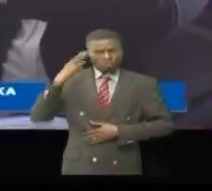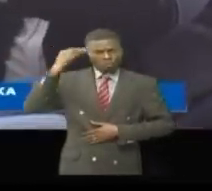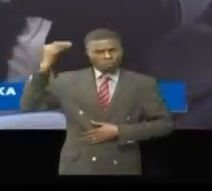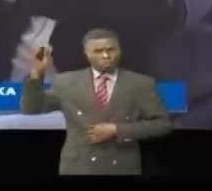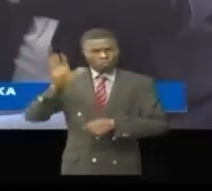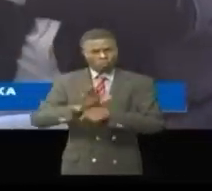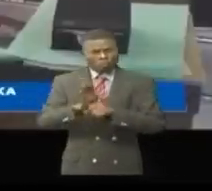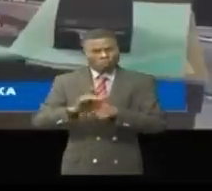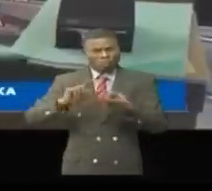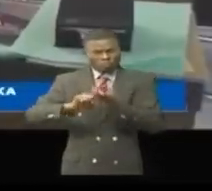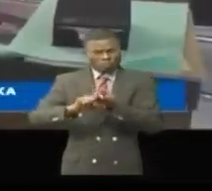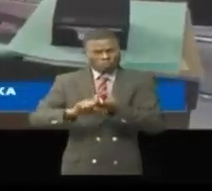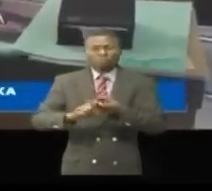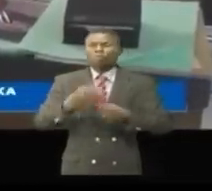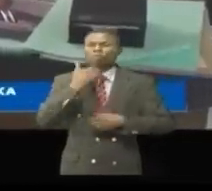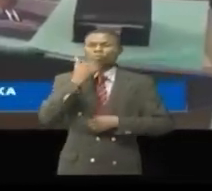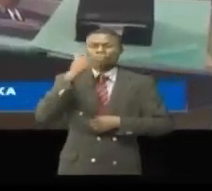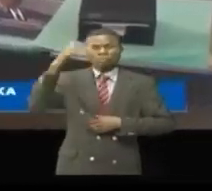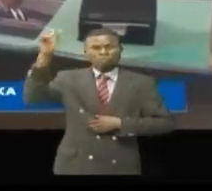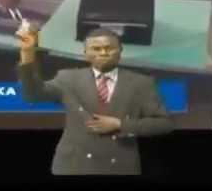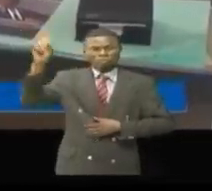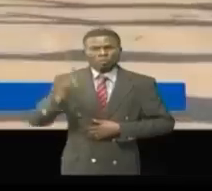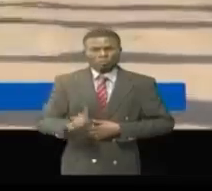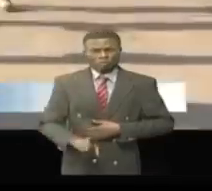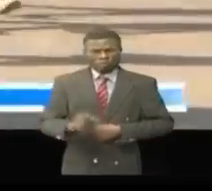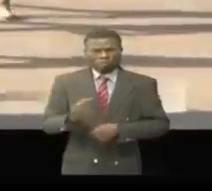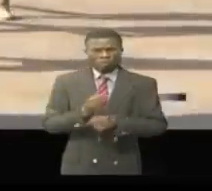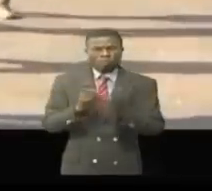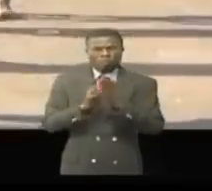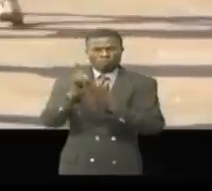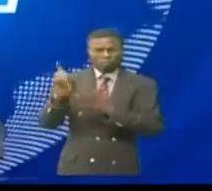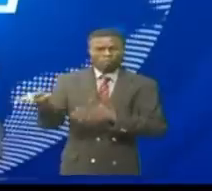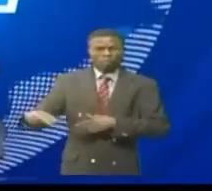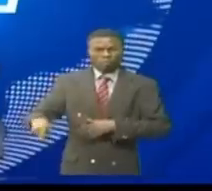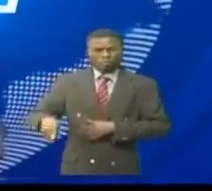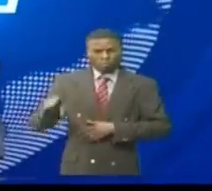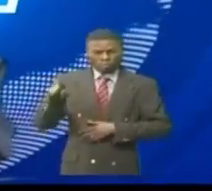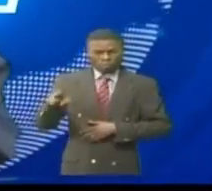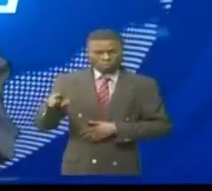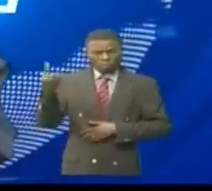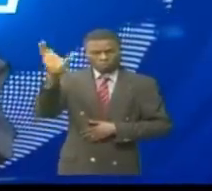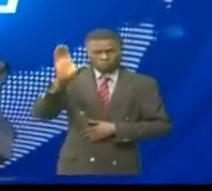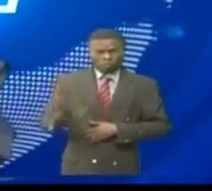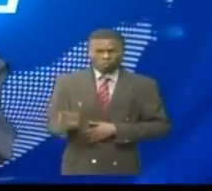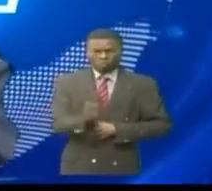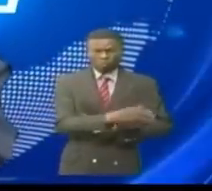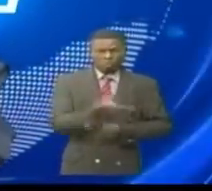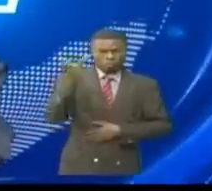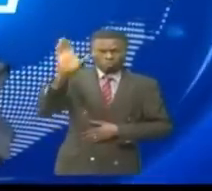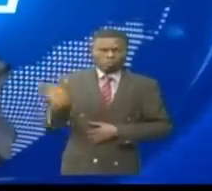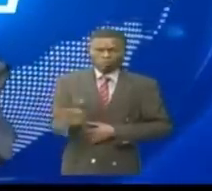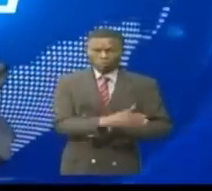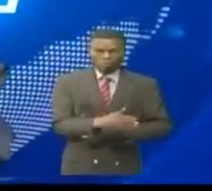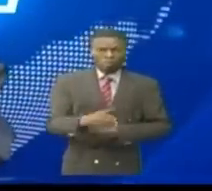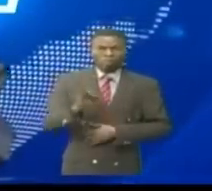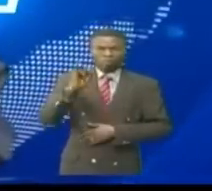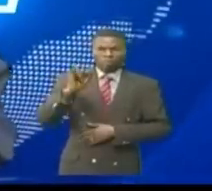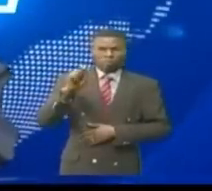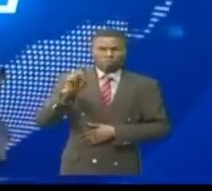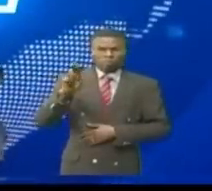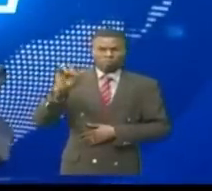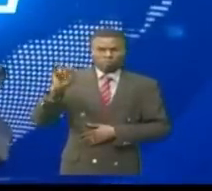confiance aux investisseurs étrangers pour développer ces secteurs. Quittons le Congo central pour l'Ituri où